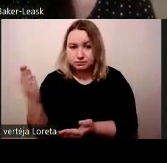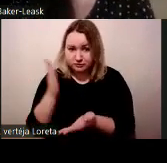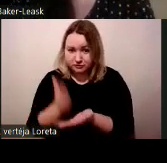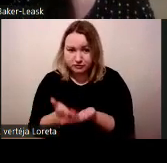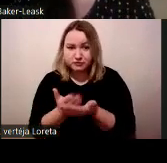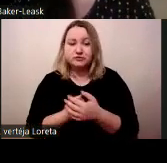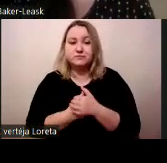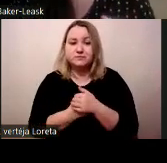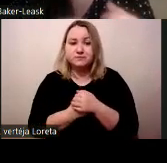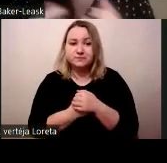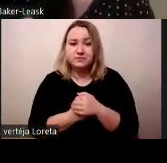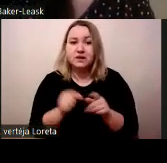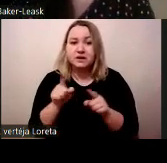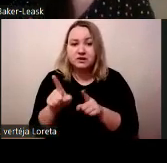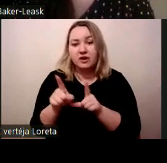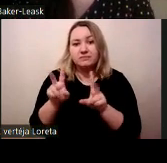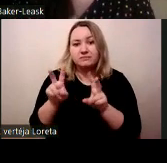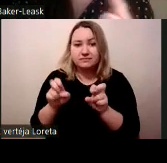jos yra kviečiančios,